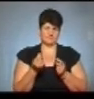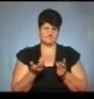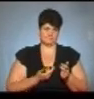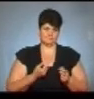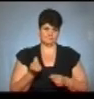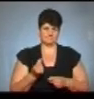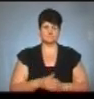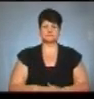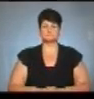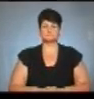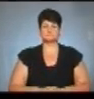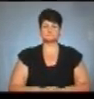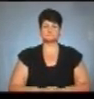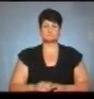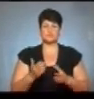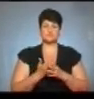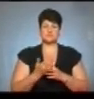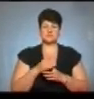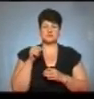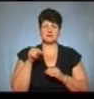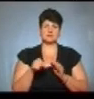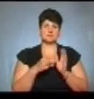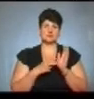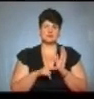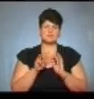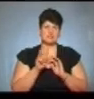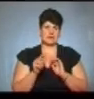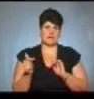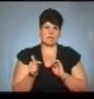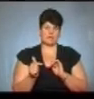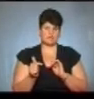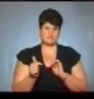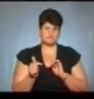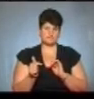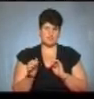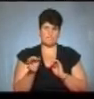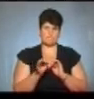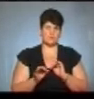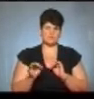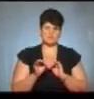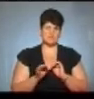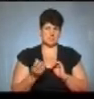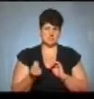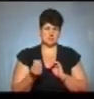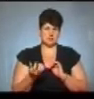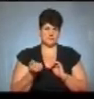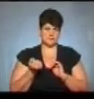субсидій. Субсидія 1073 гривні. Монетизація